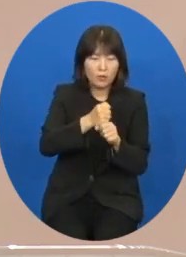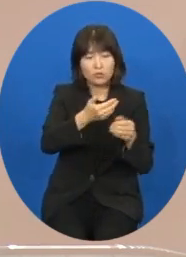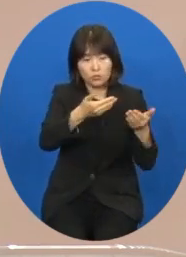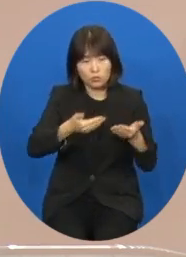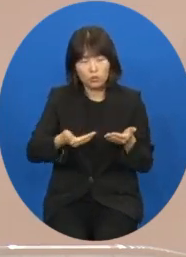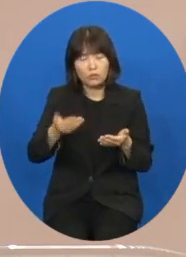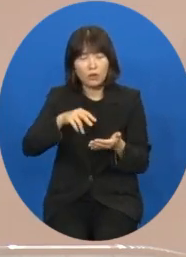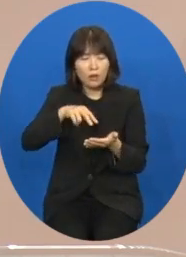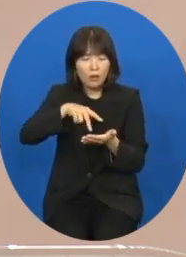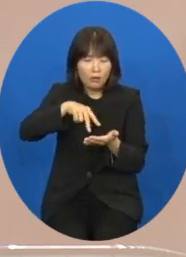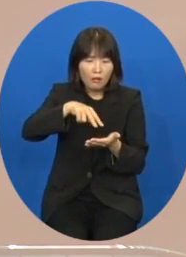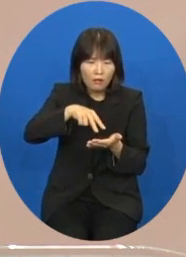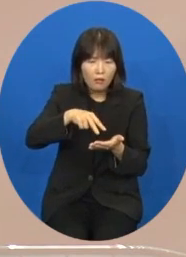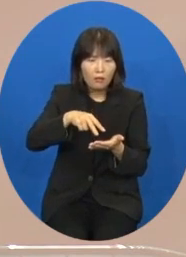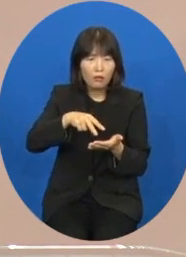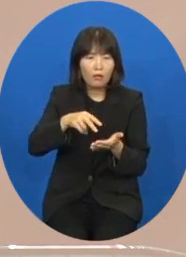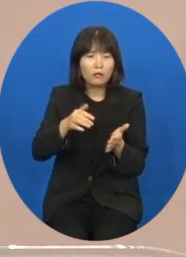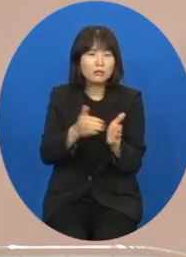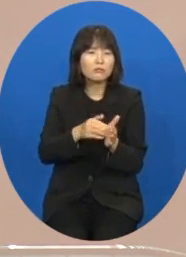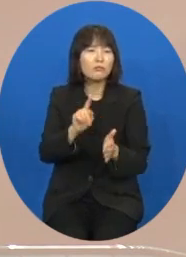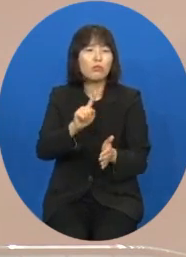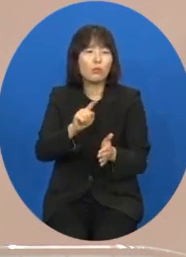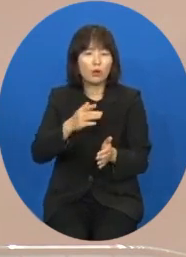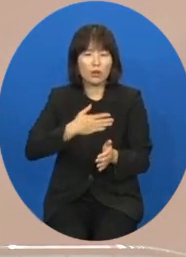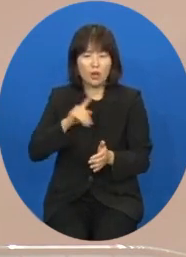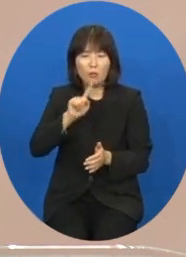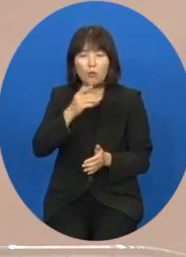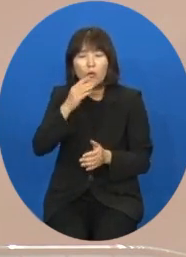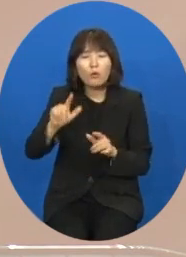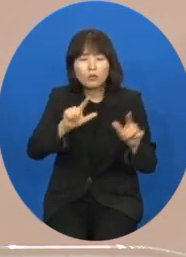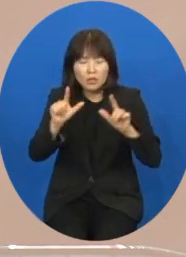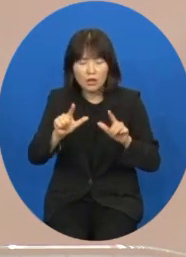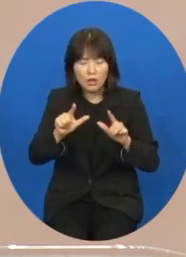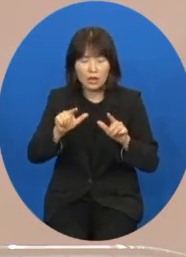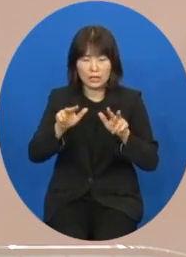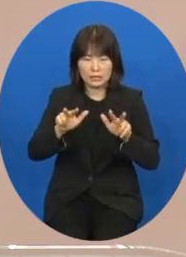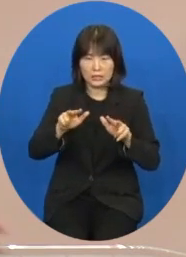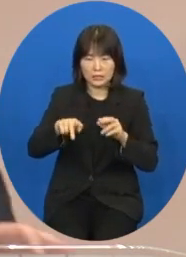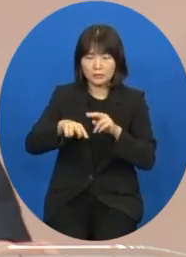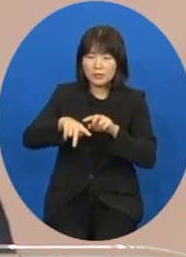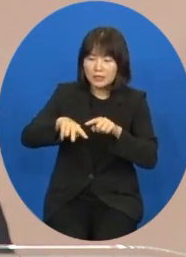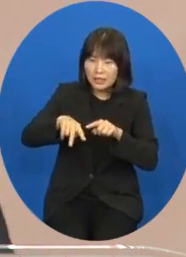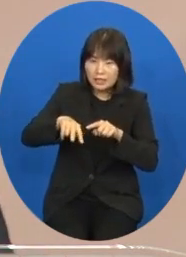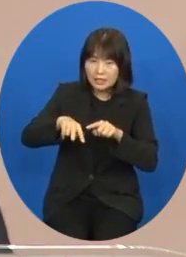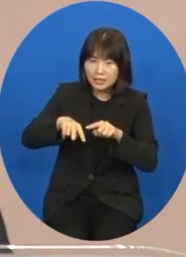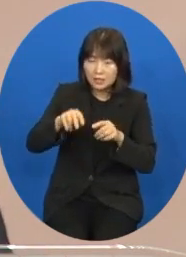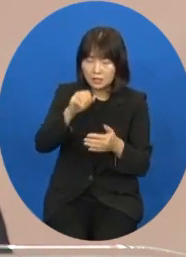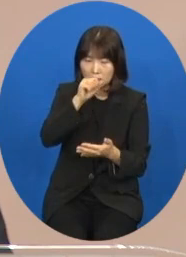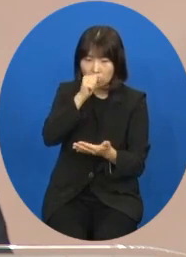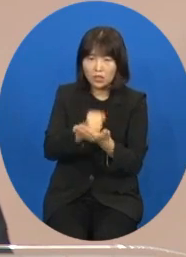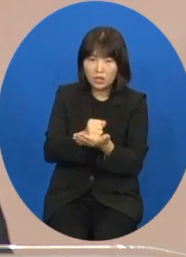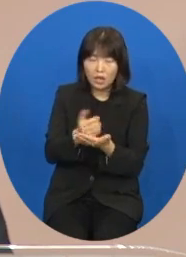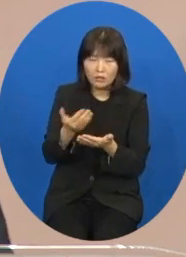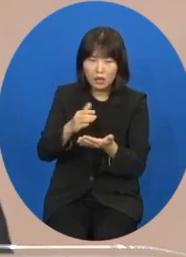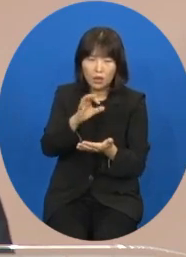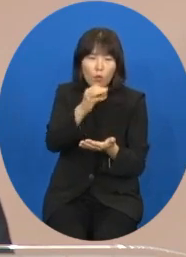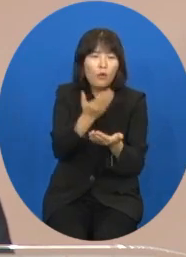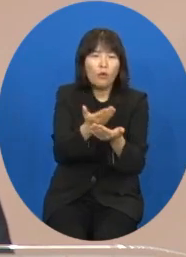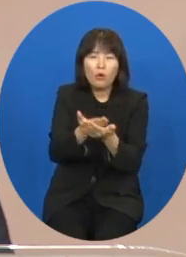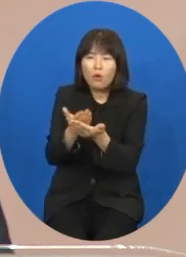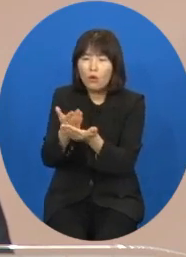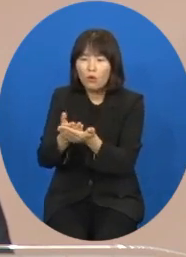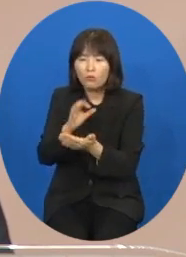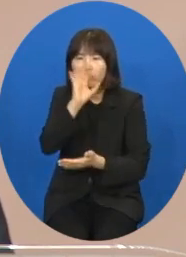하면 뭐합니까? 무엇을 먹고 살라는 말입니까? 이제는 다리가 성하니 동량도 할 수 없어 돈이 생기면